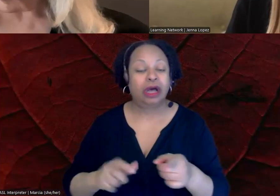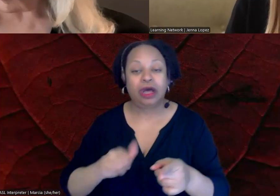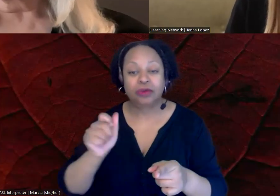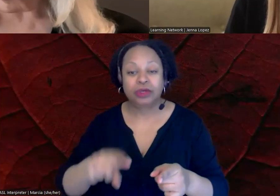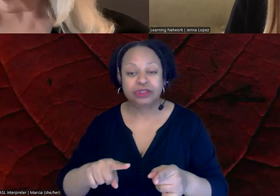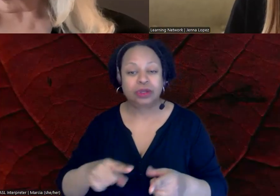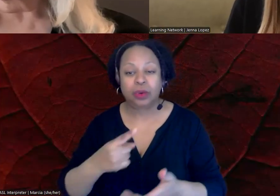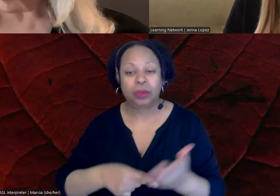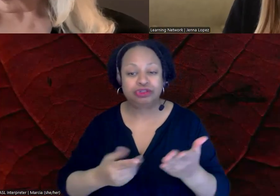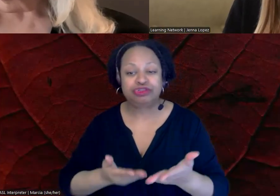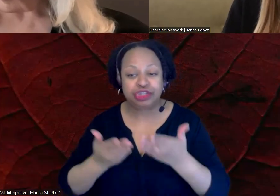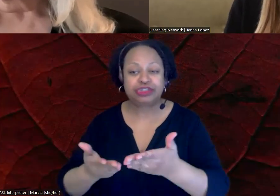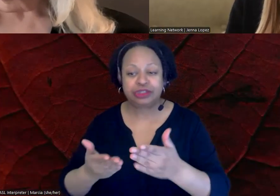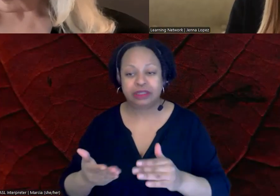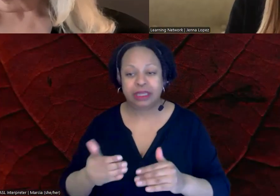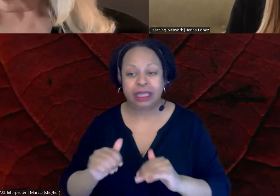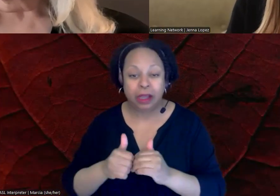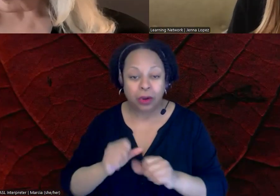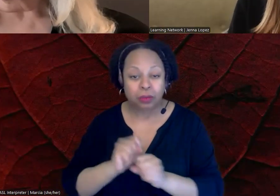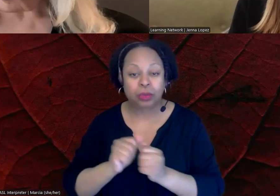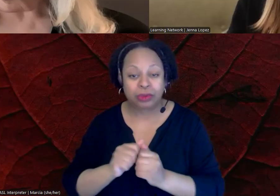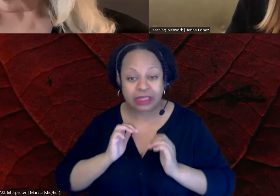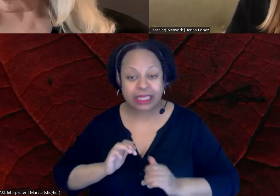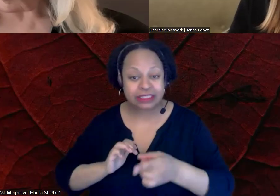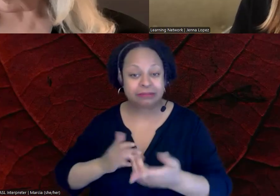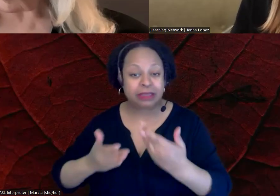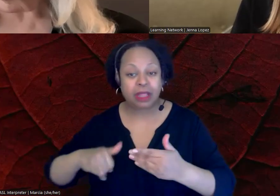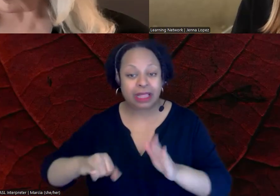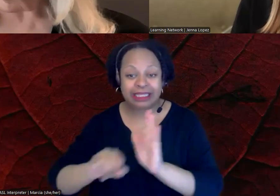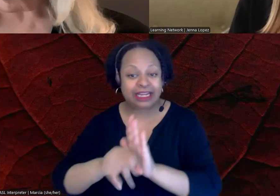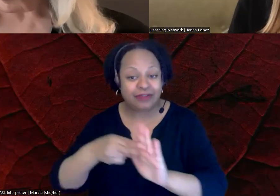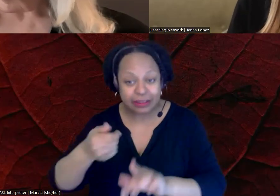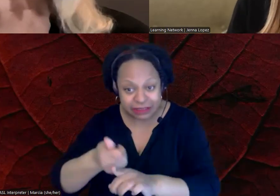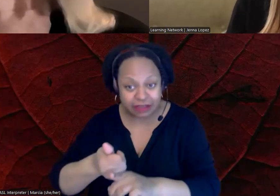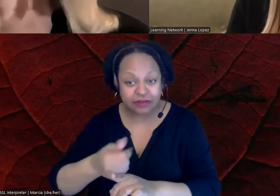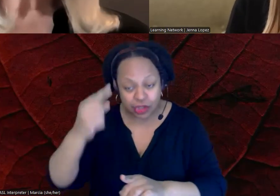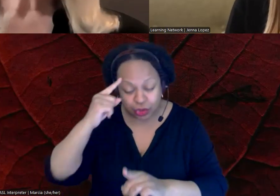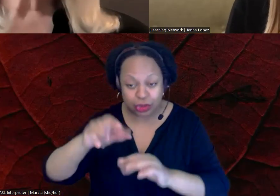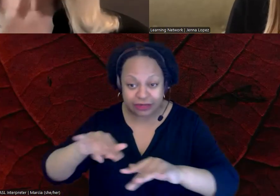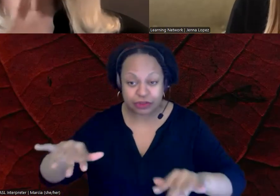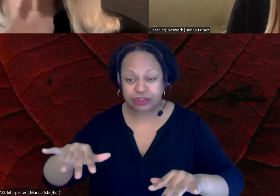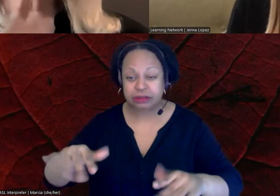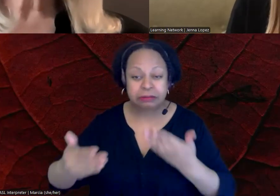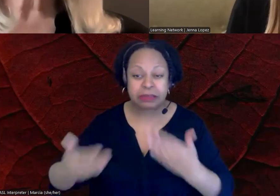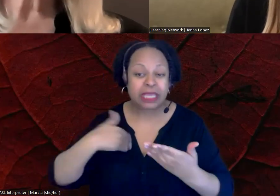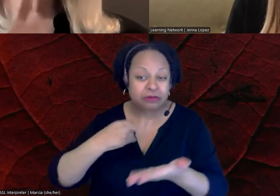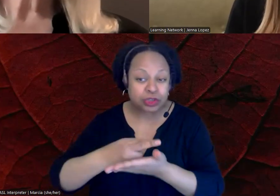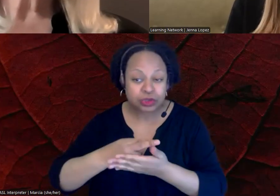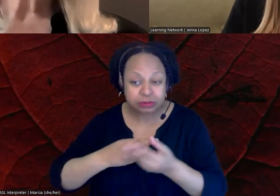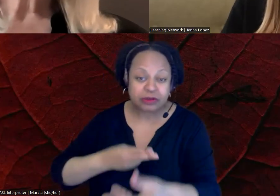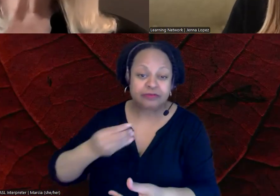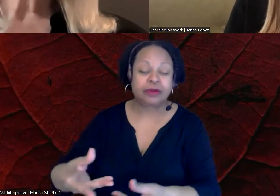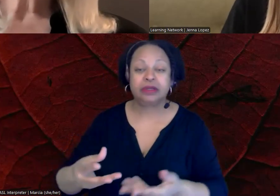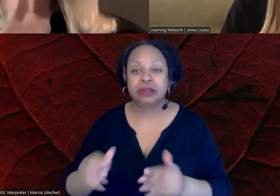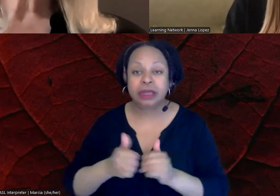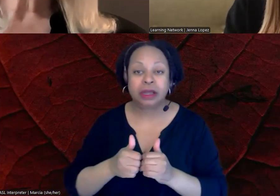neurodivergente. Alors, qu'est-ce que vous pourriez proposer lorsqu'il s'agit de travailler avec des clientes qui ne s'identifient pas encore comme étant neurodivergentes? Est-ce